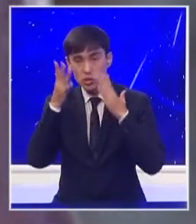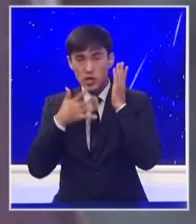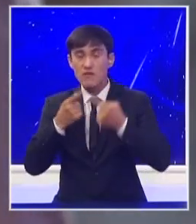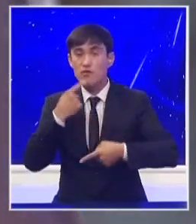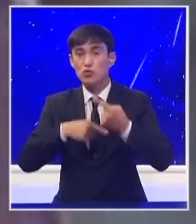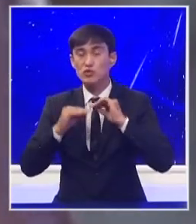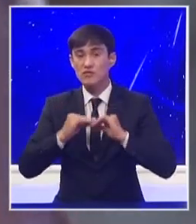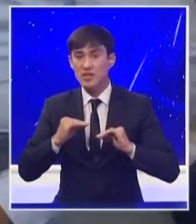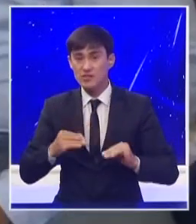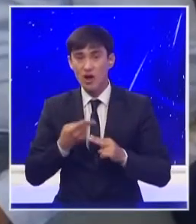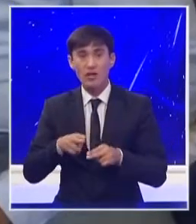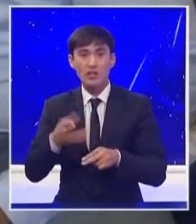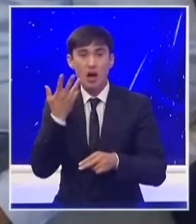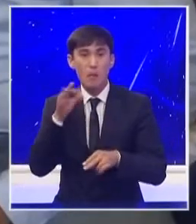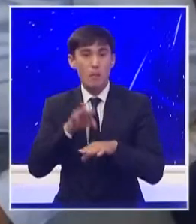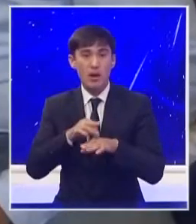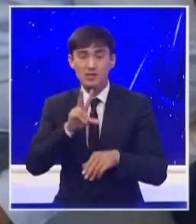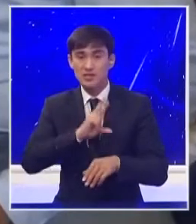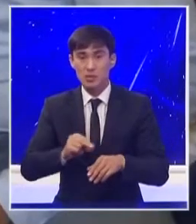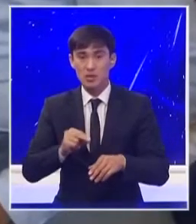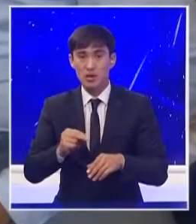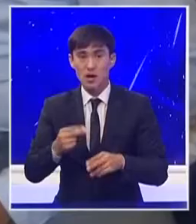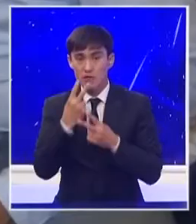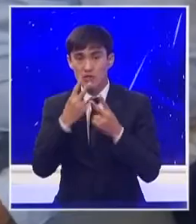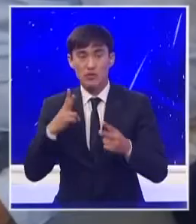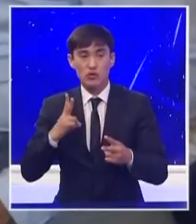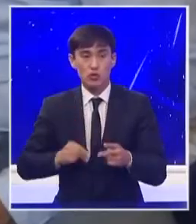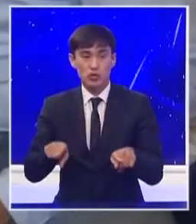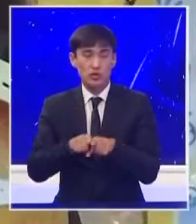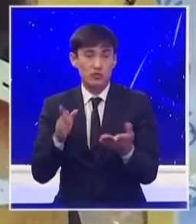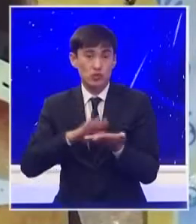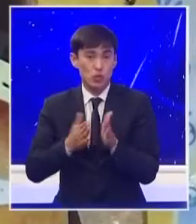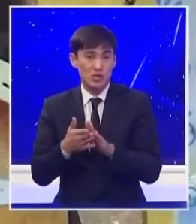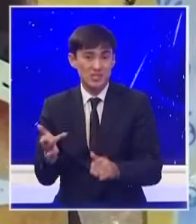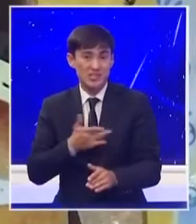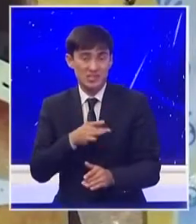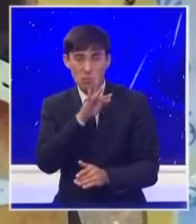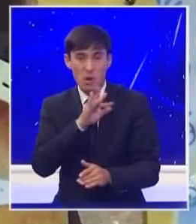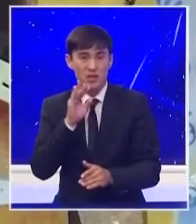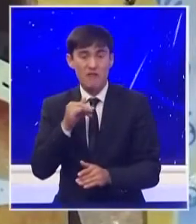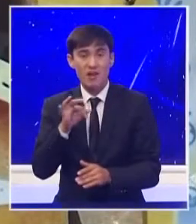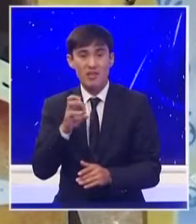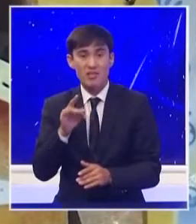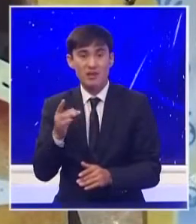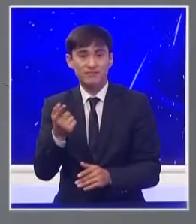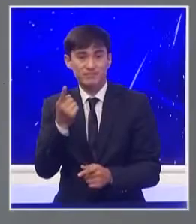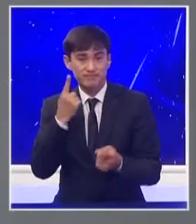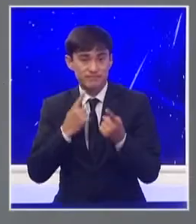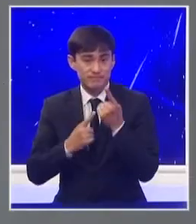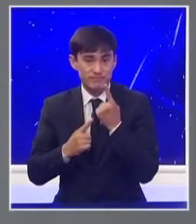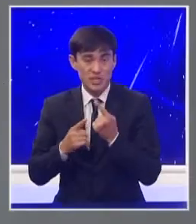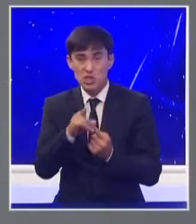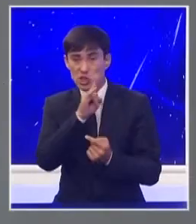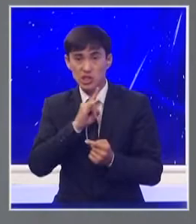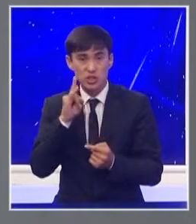вернуться в детство, когда болезнь еще не сломила ее. Видя свою дочь в таких ситуациях, сердце матери Фариды обливается кровью. Однако